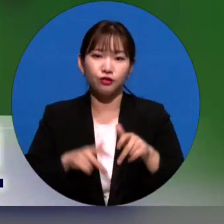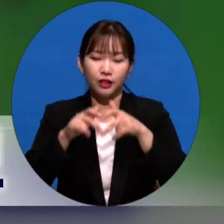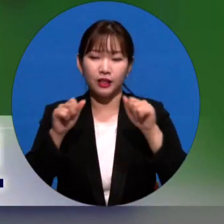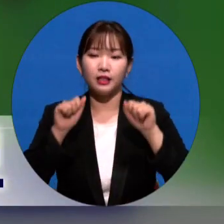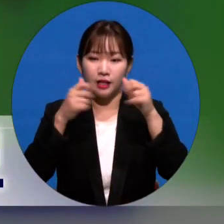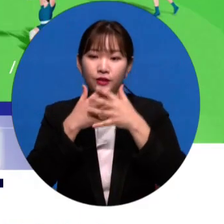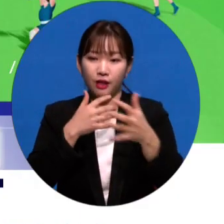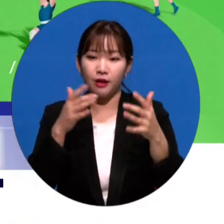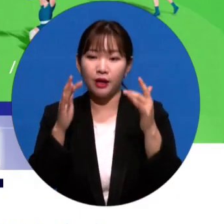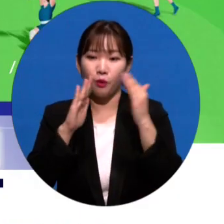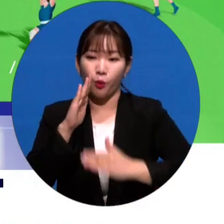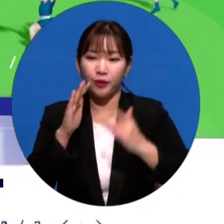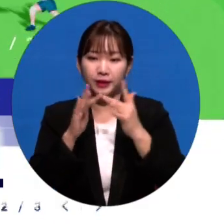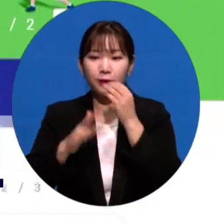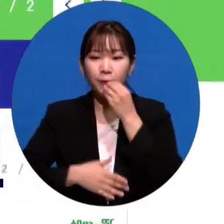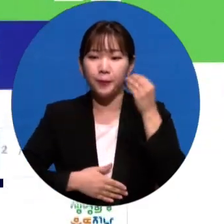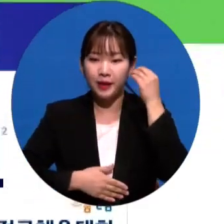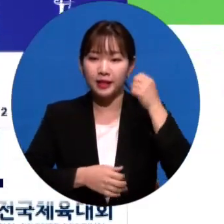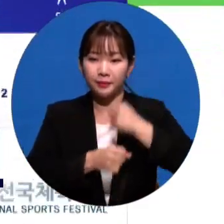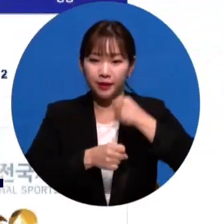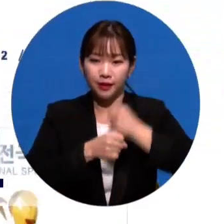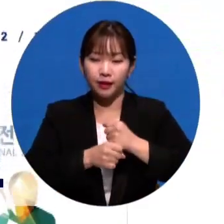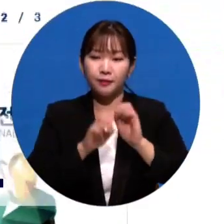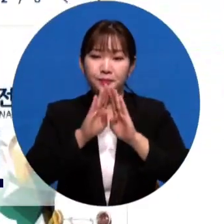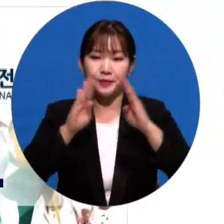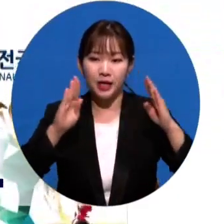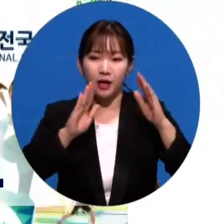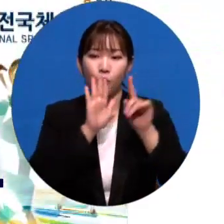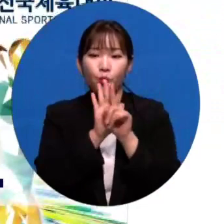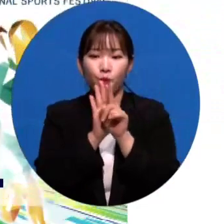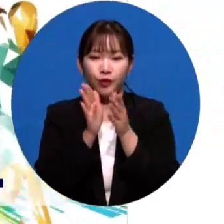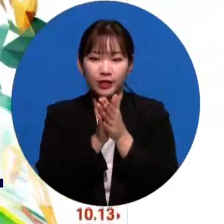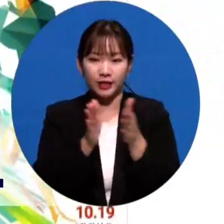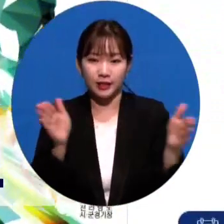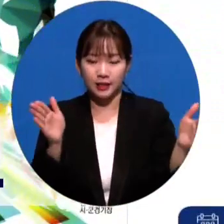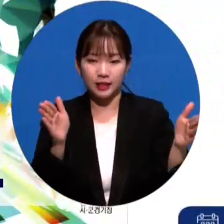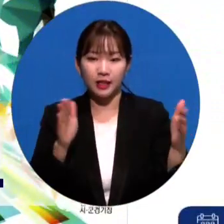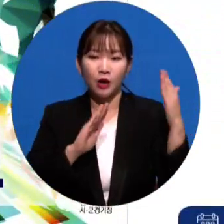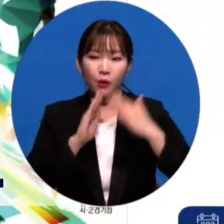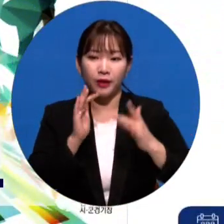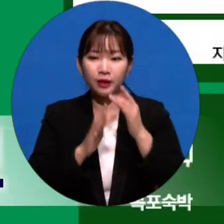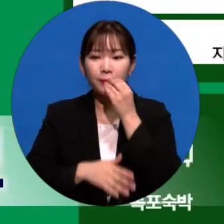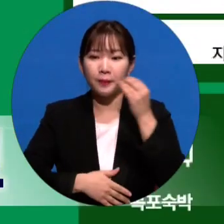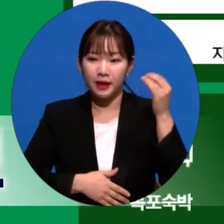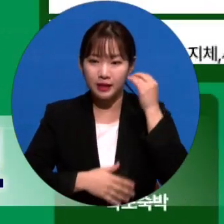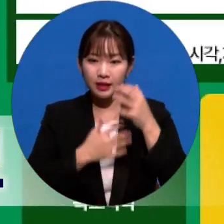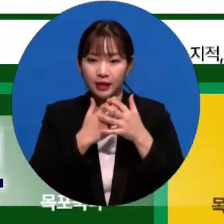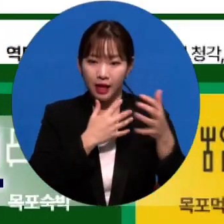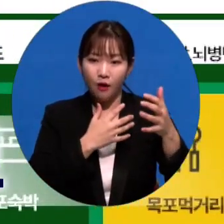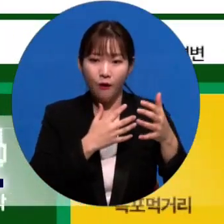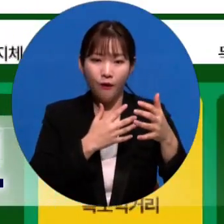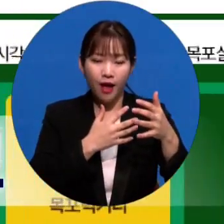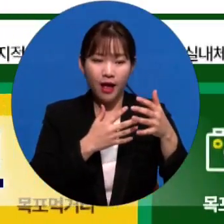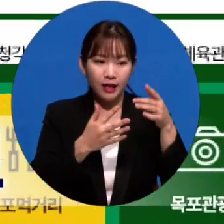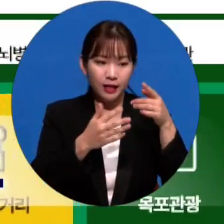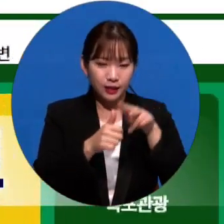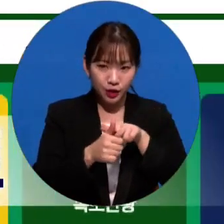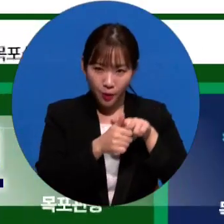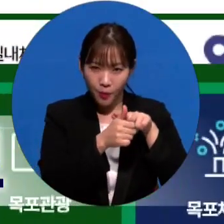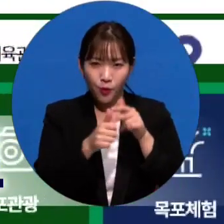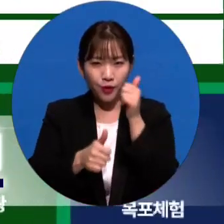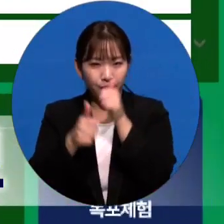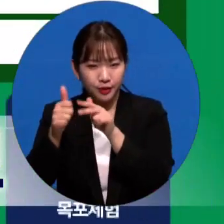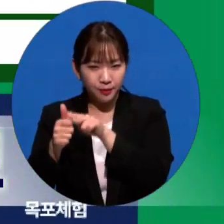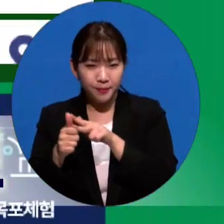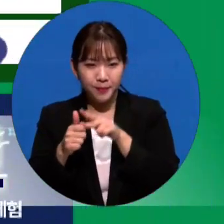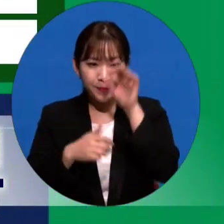공식 누리집을 개통하고 본격적인 홍보에 나섰습니다. 공식 누리집은 대회 개요와 경기 정보 등을 한눈에 볼